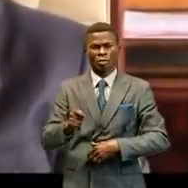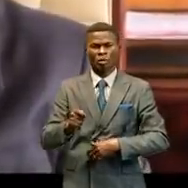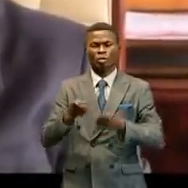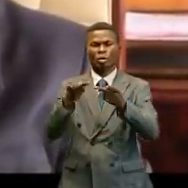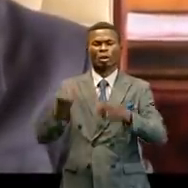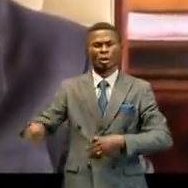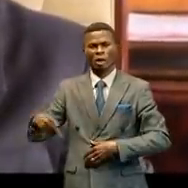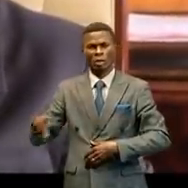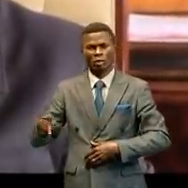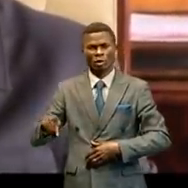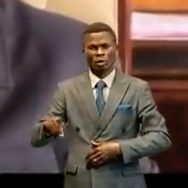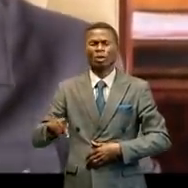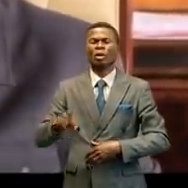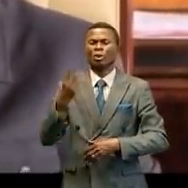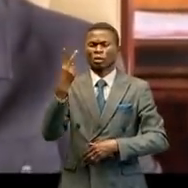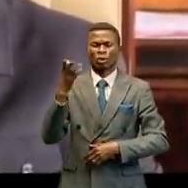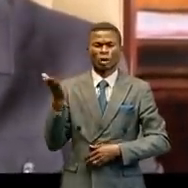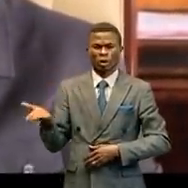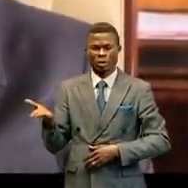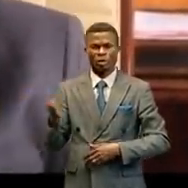dans les provinces sous état de siège.